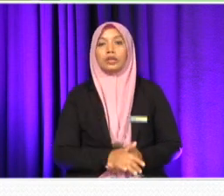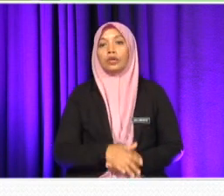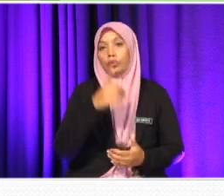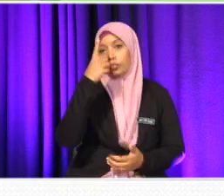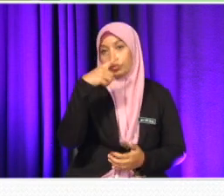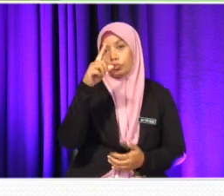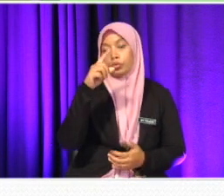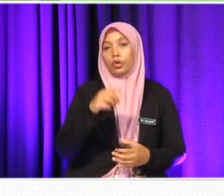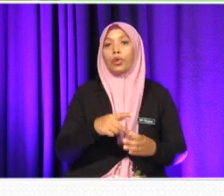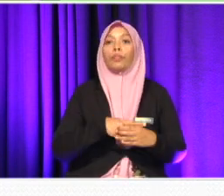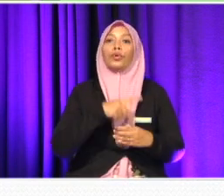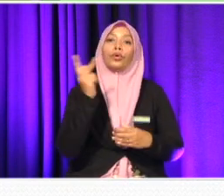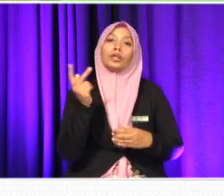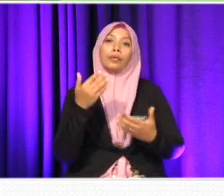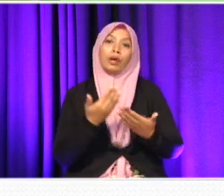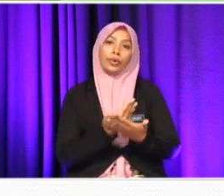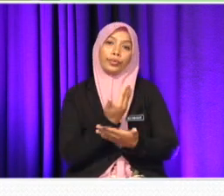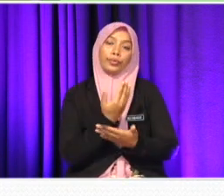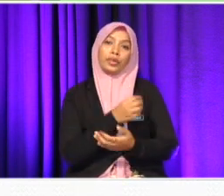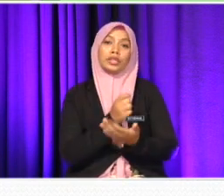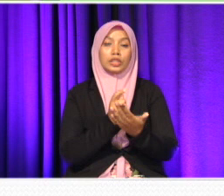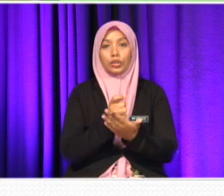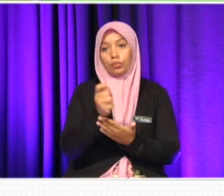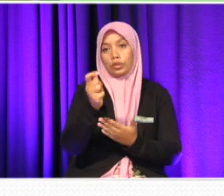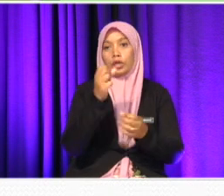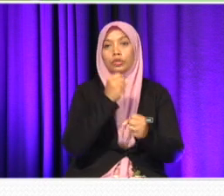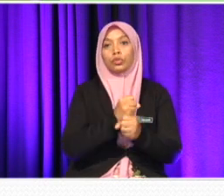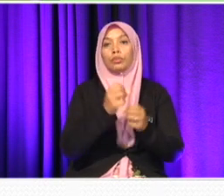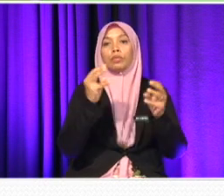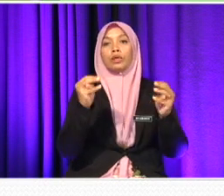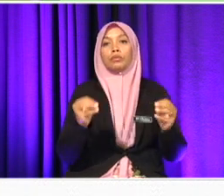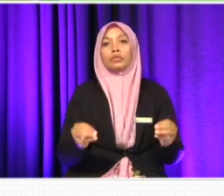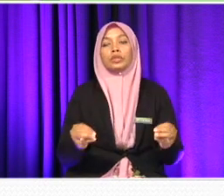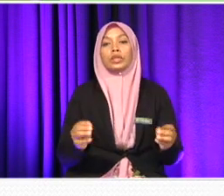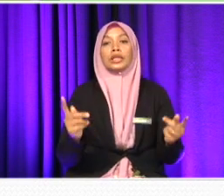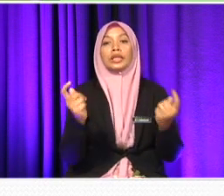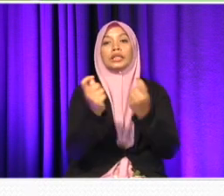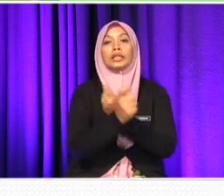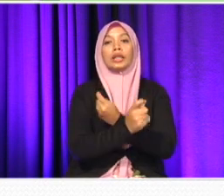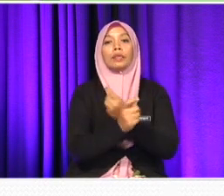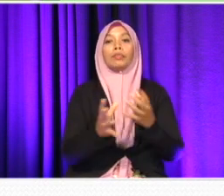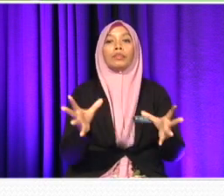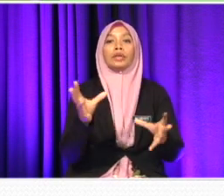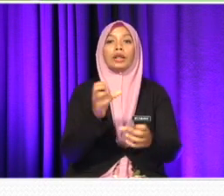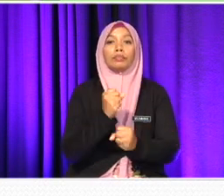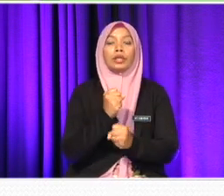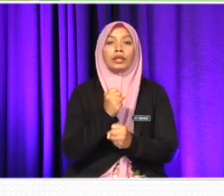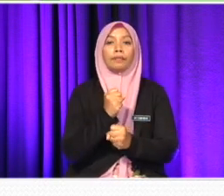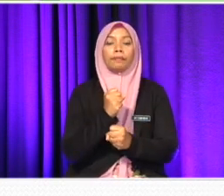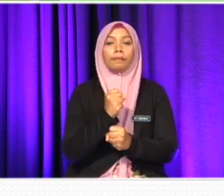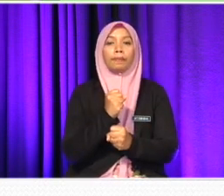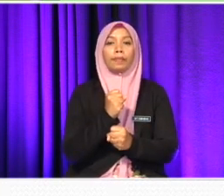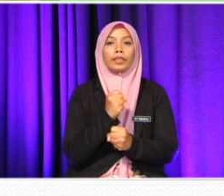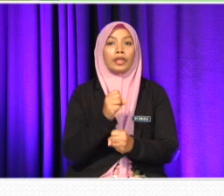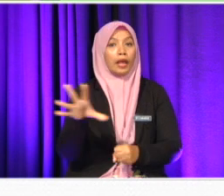produk baru khususnya tubuh manusia yang berkaitan tentang itu pengambilan jabatan tubuh manusia akan